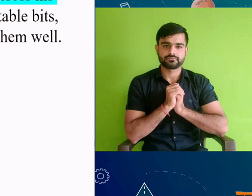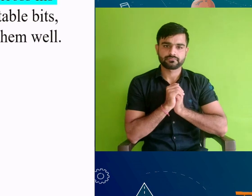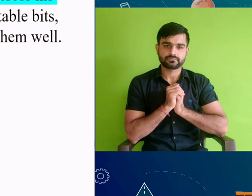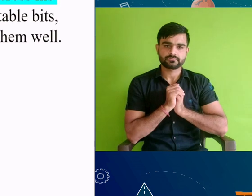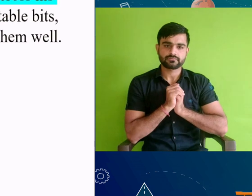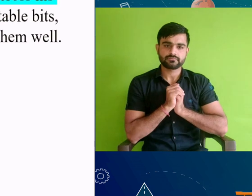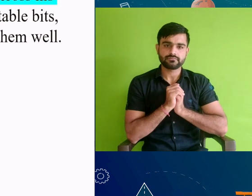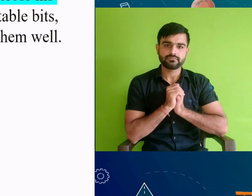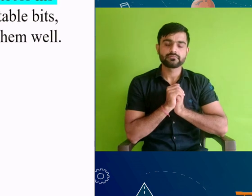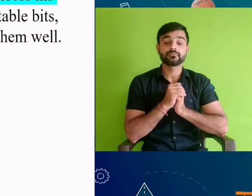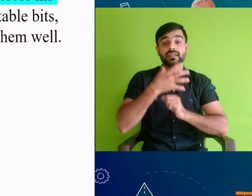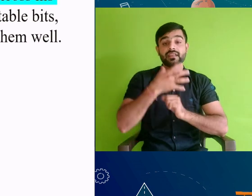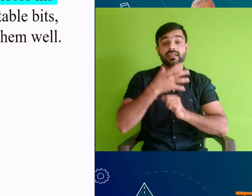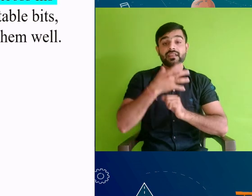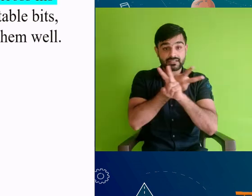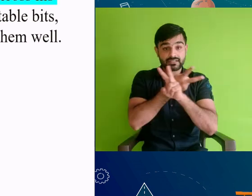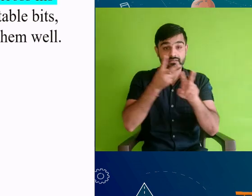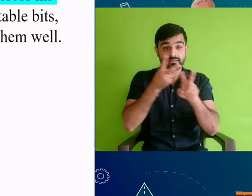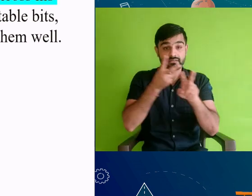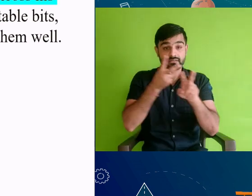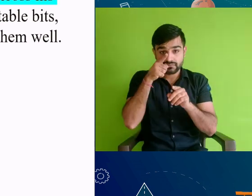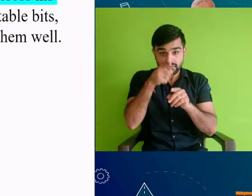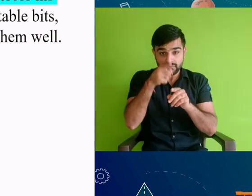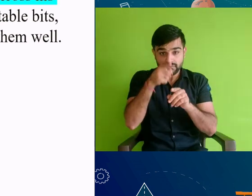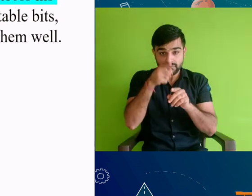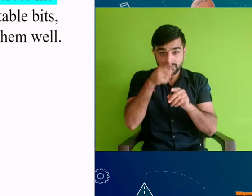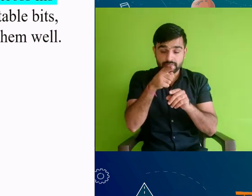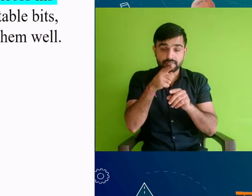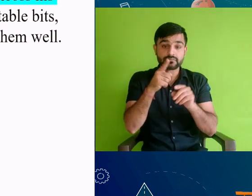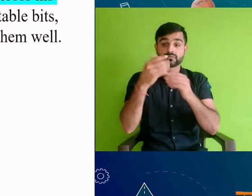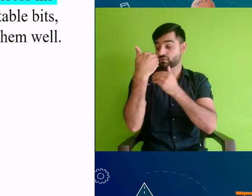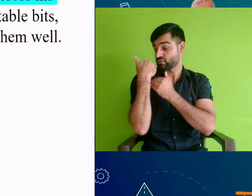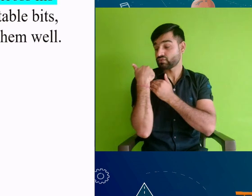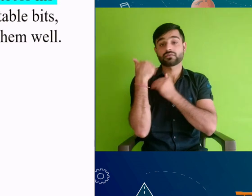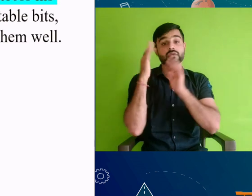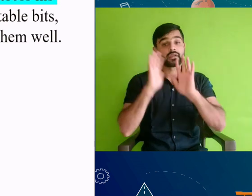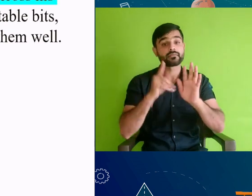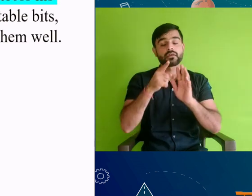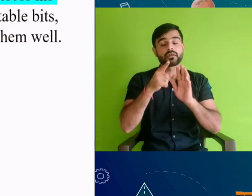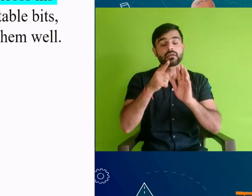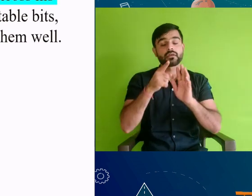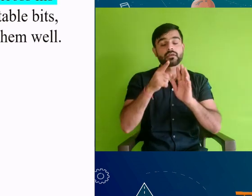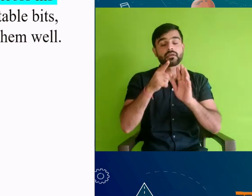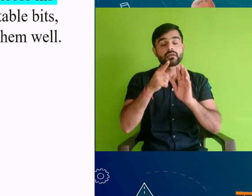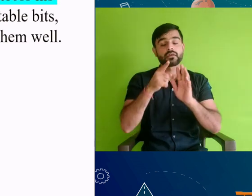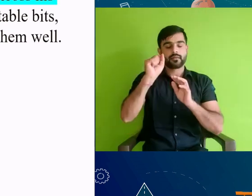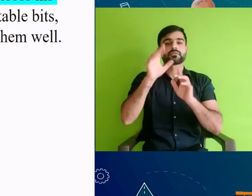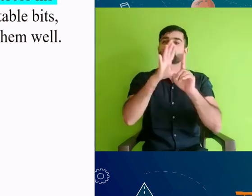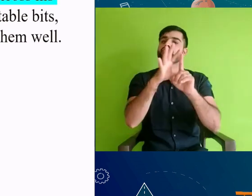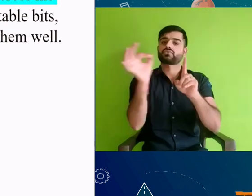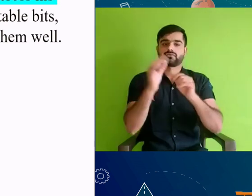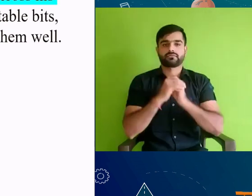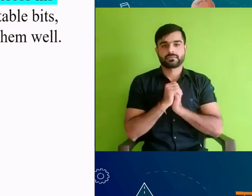फ्रूट्स को, तो आप उनको आपकी ड्यूटी बनती है आपको रिमाइंड कराएं इस चीज के लिए। सो हम इस तरीके